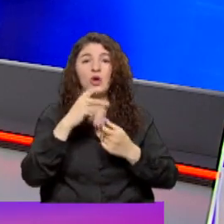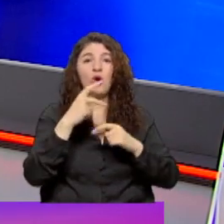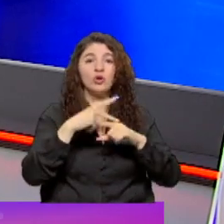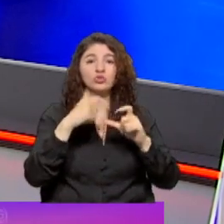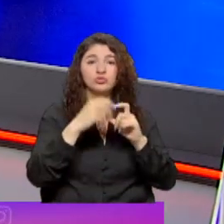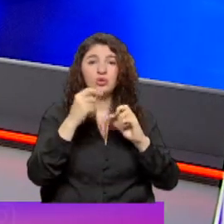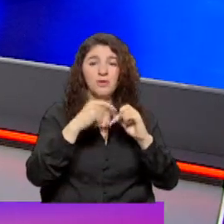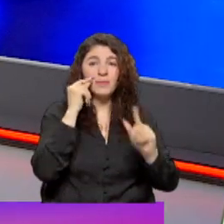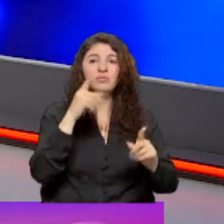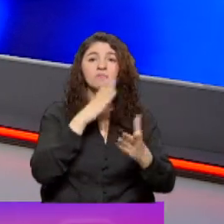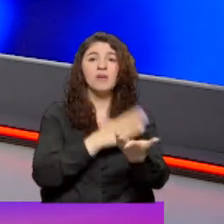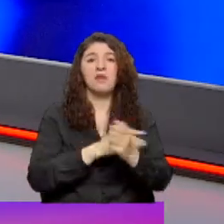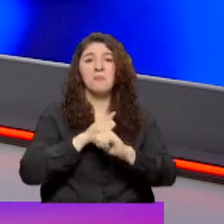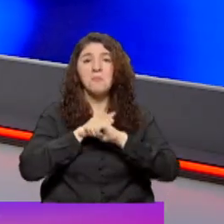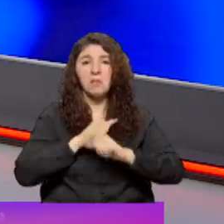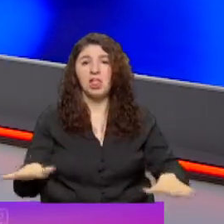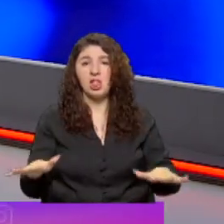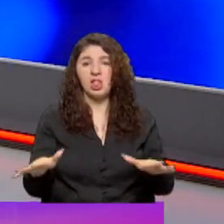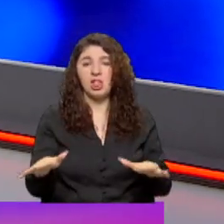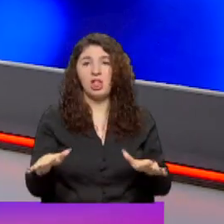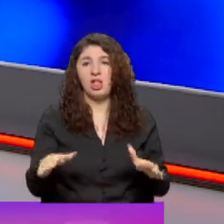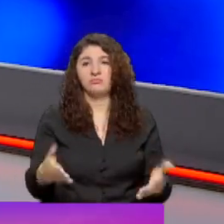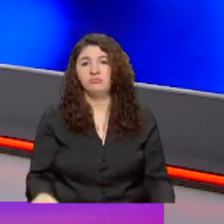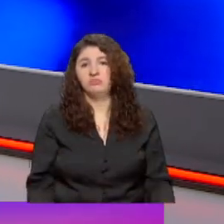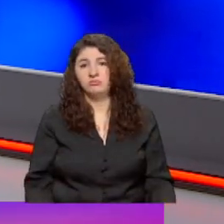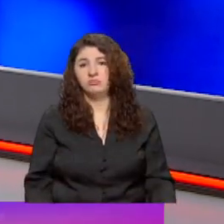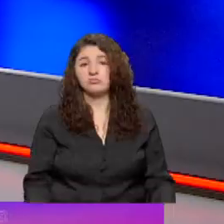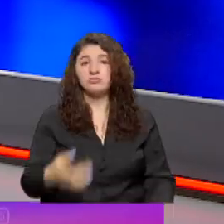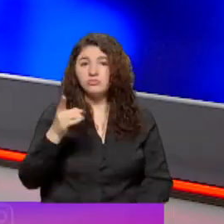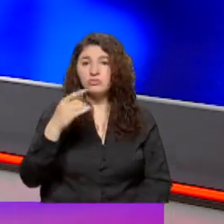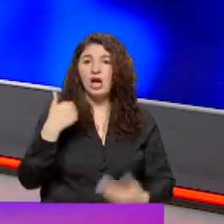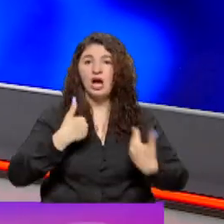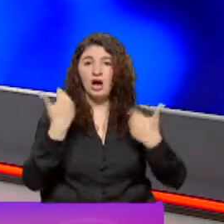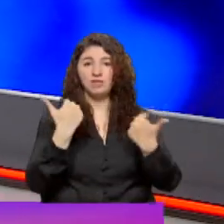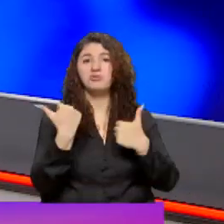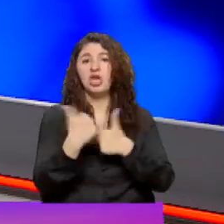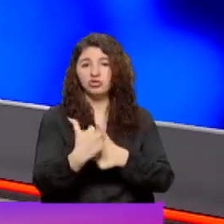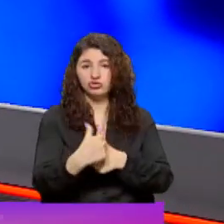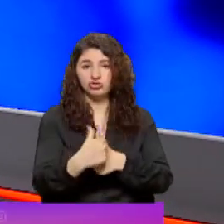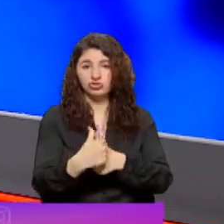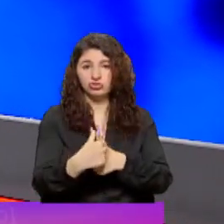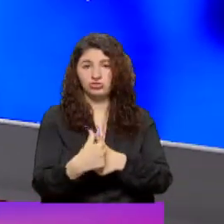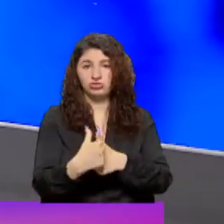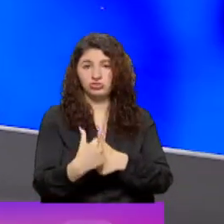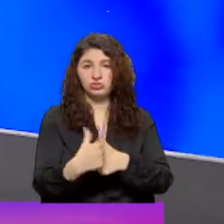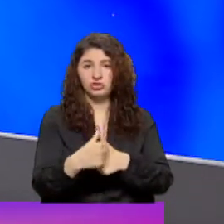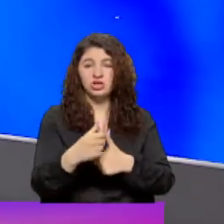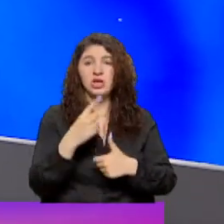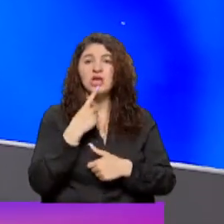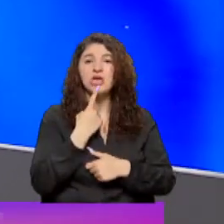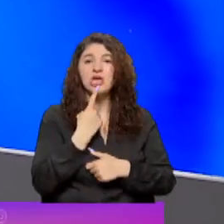Özgür Özel bunu belgesini yayınlamışlar dıb ve o hakimin eşinin bir